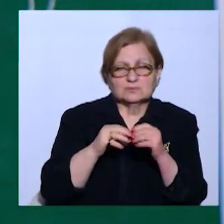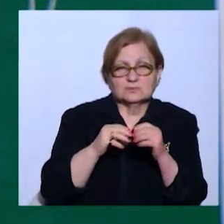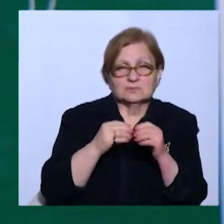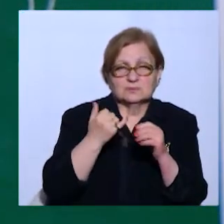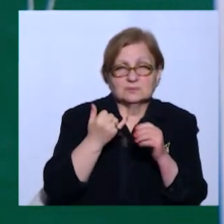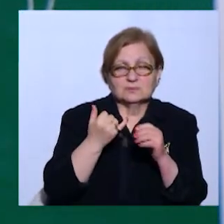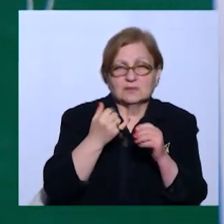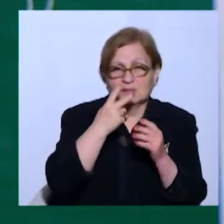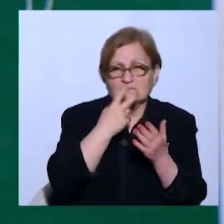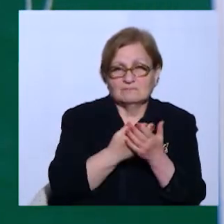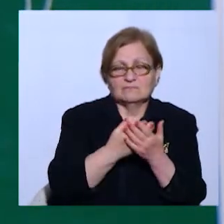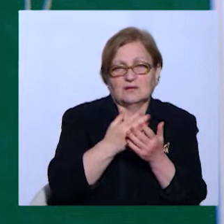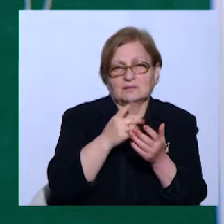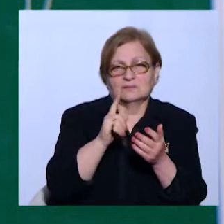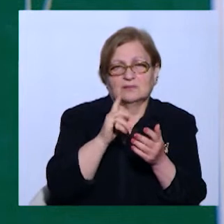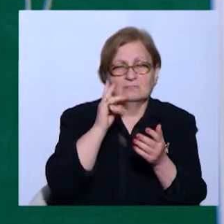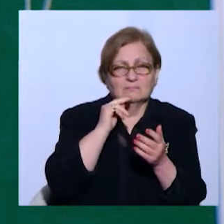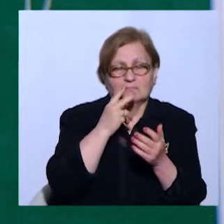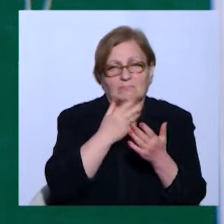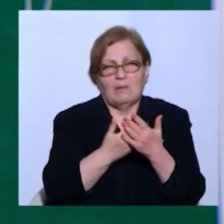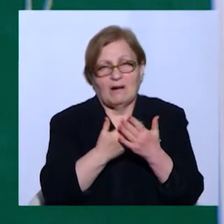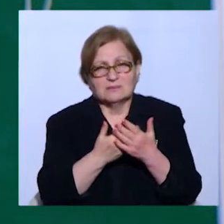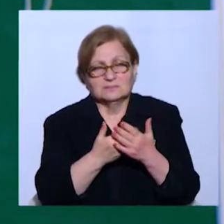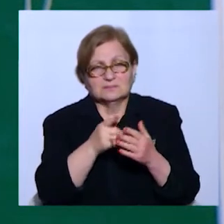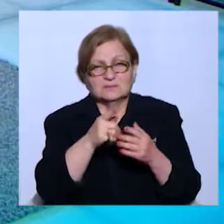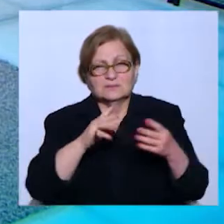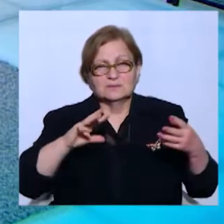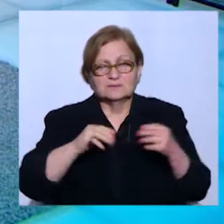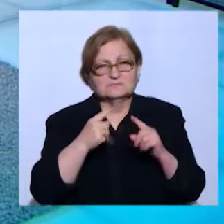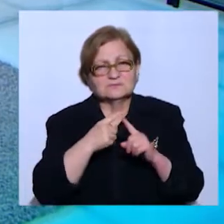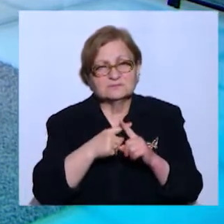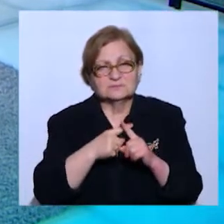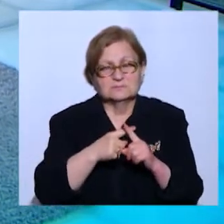კონკრეტულად ძალიან პატარა მაგალითზე ნახეთ, როგორ საჭირო ეს წილადების შეკრების დროს.